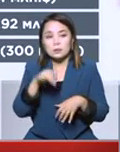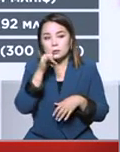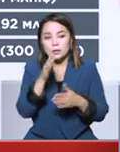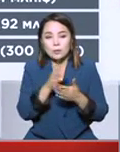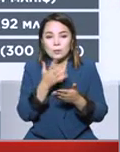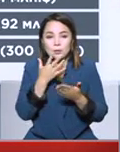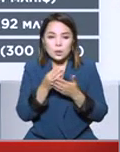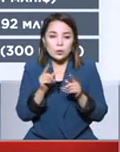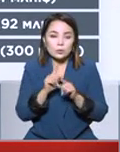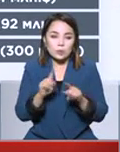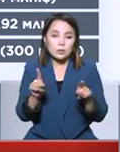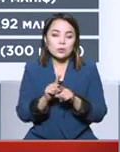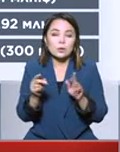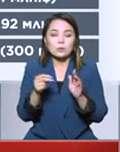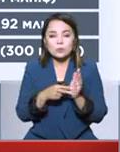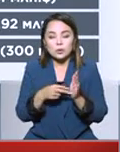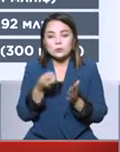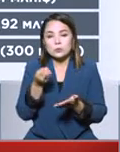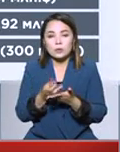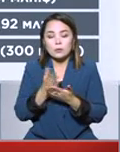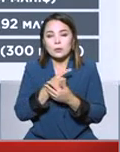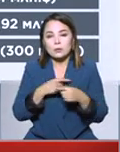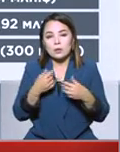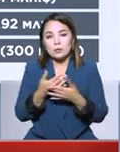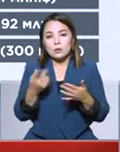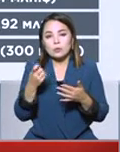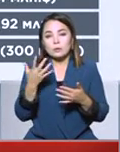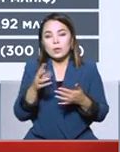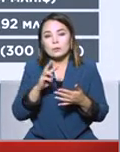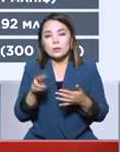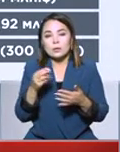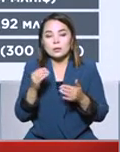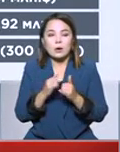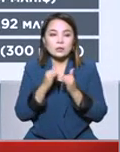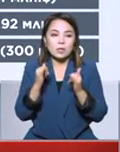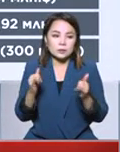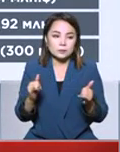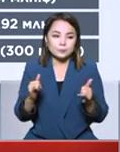эксклюзивті зергерлік бұйымдардың құны 105 миллиард теңгеден асады.